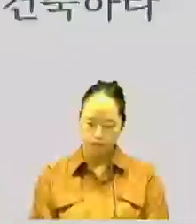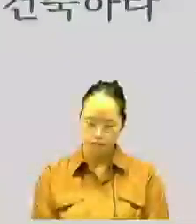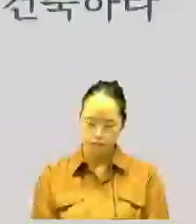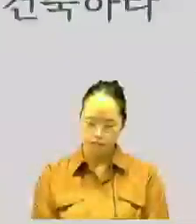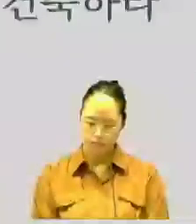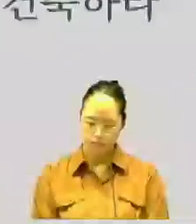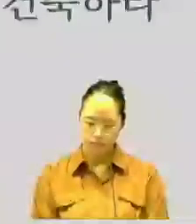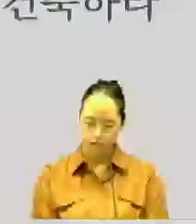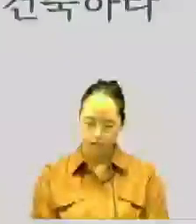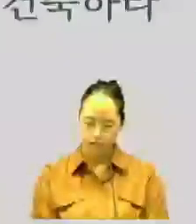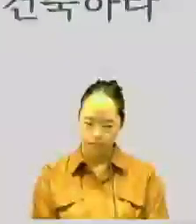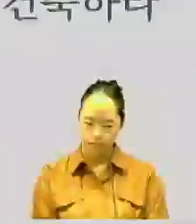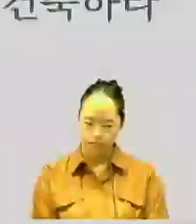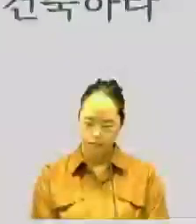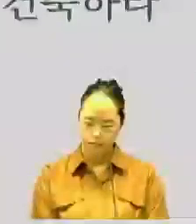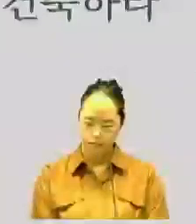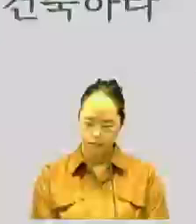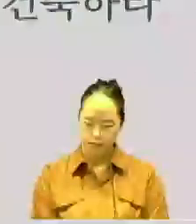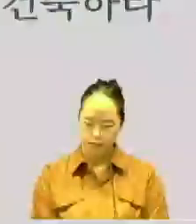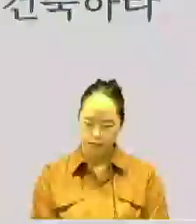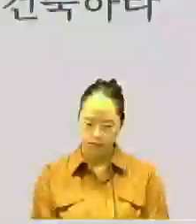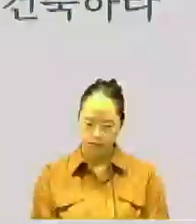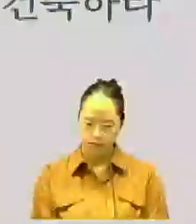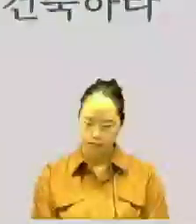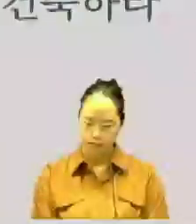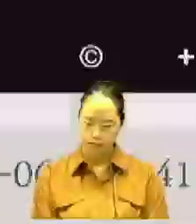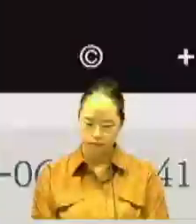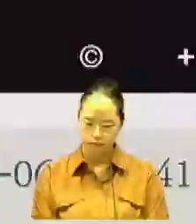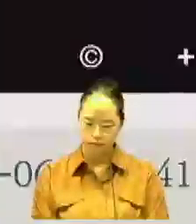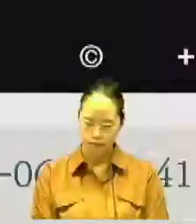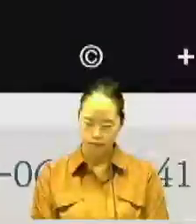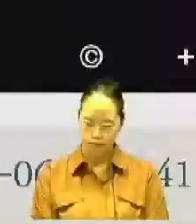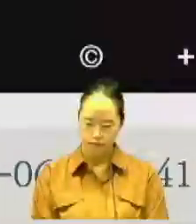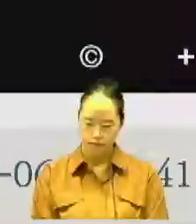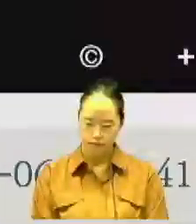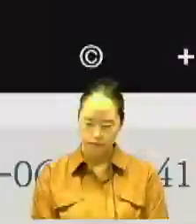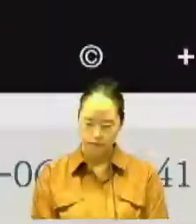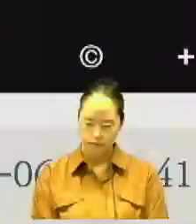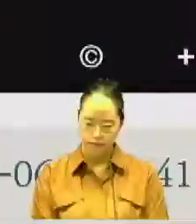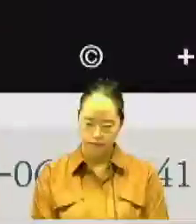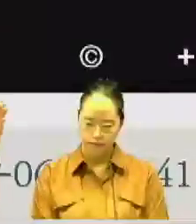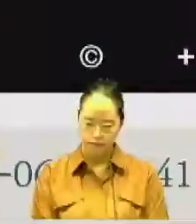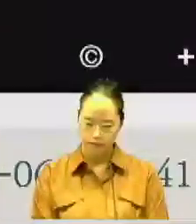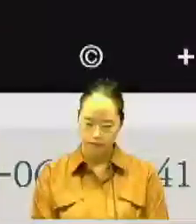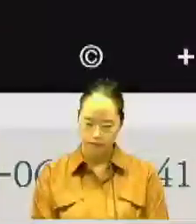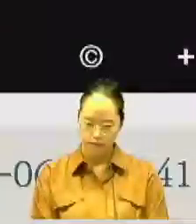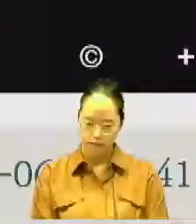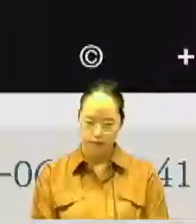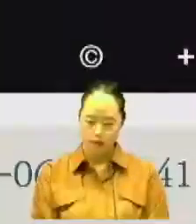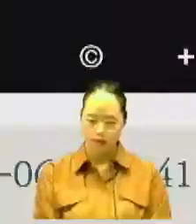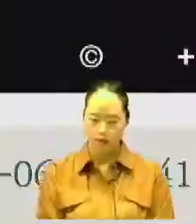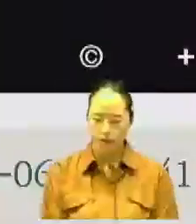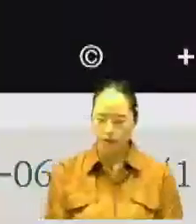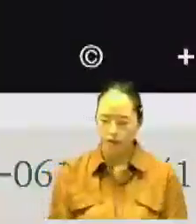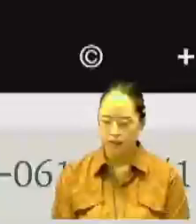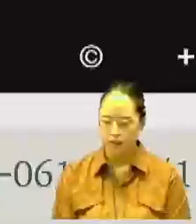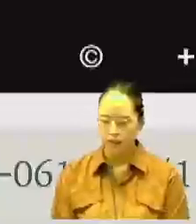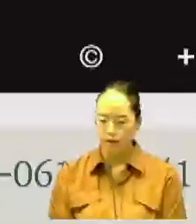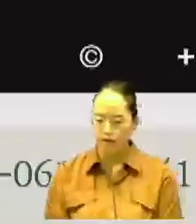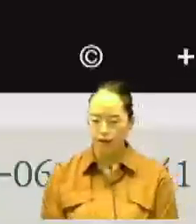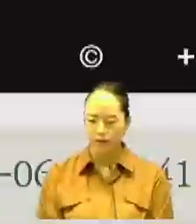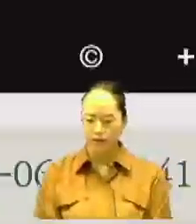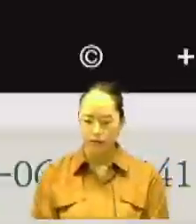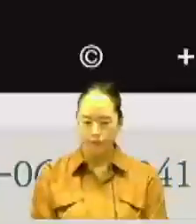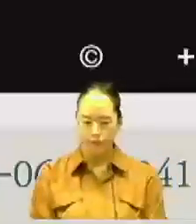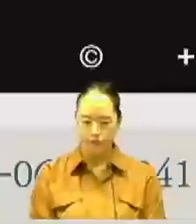这个真正的神呢就是在这个以色列的神在耶路撒冷。这个居鲁士